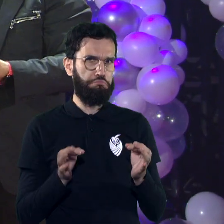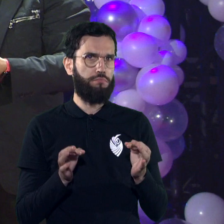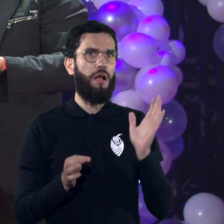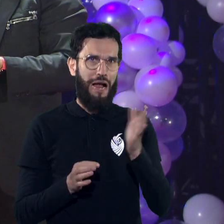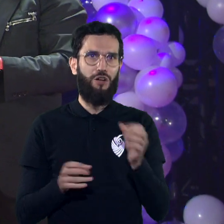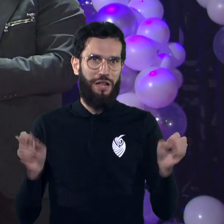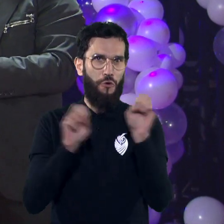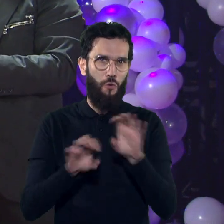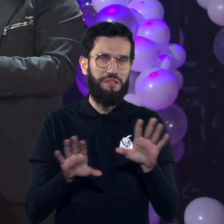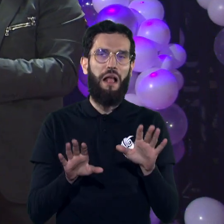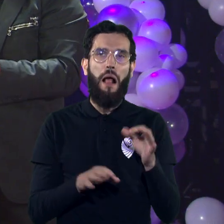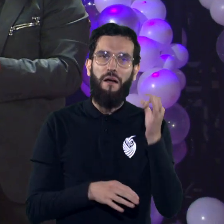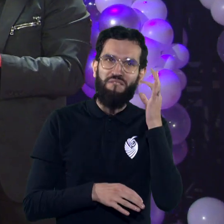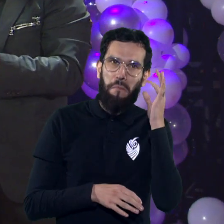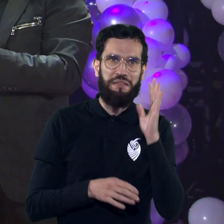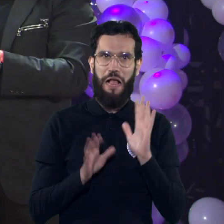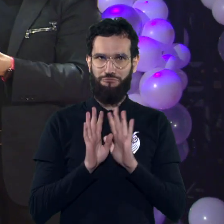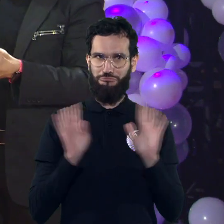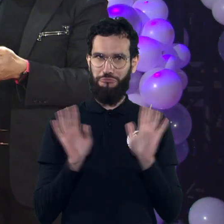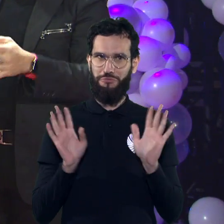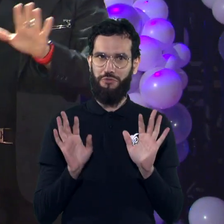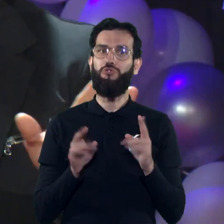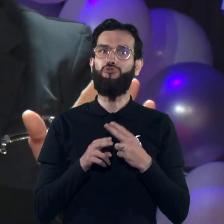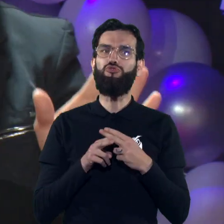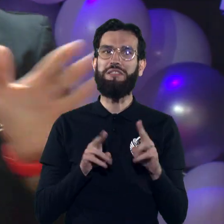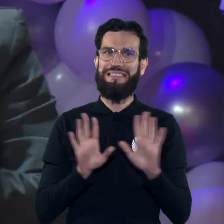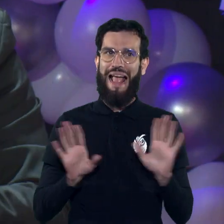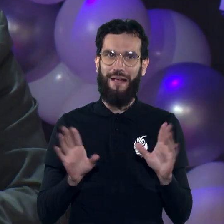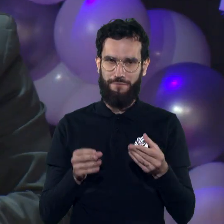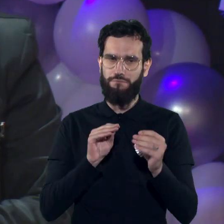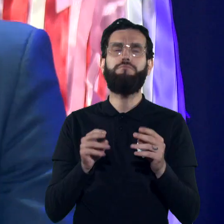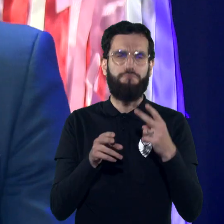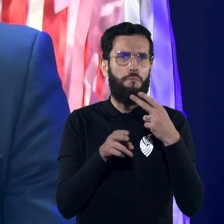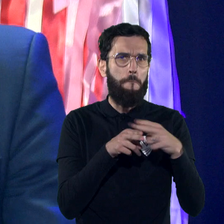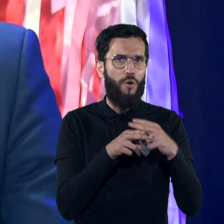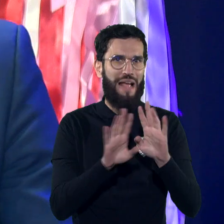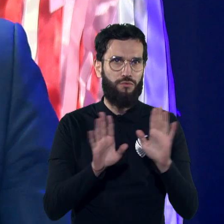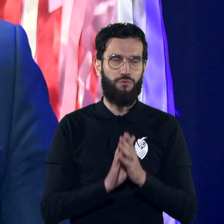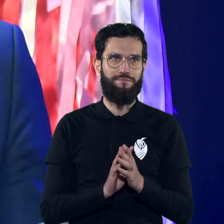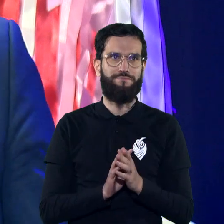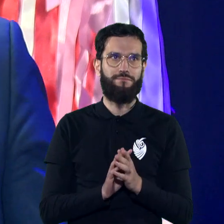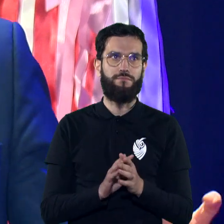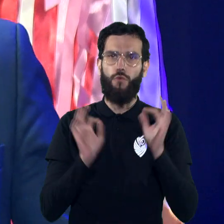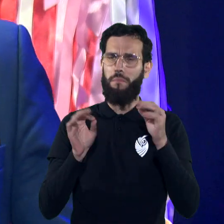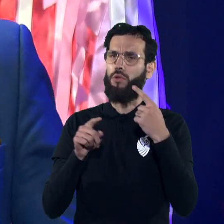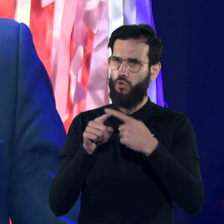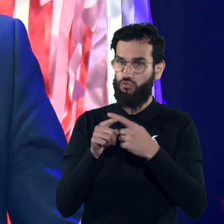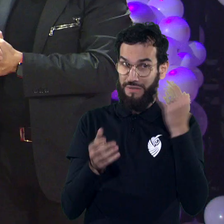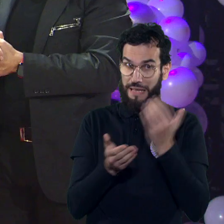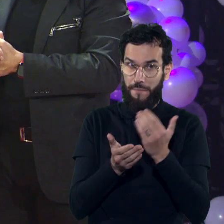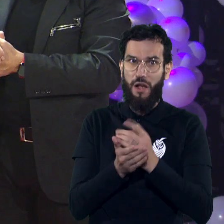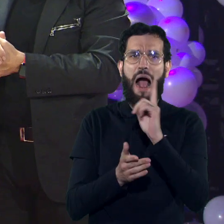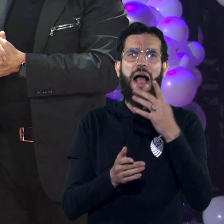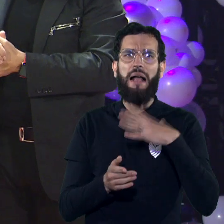tak ako každý kúzelník, žiadne špeciálne karty, tak sú v poriadku, decka, naozaj je to v poriadku. A vieš čo, trošku tie karty zamiešame,